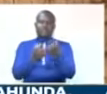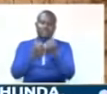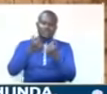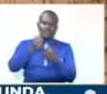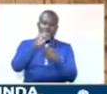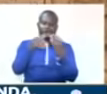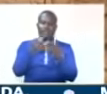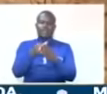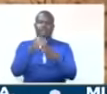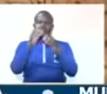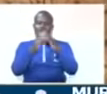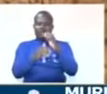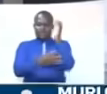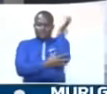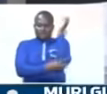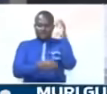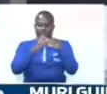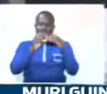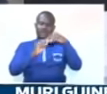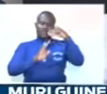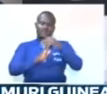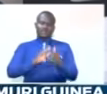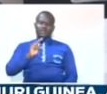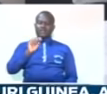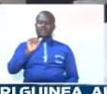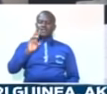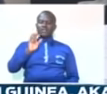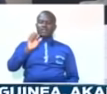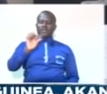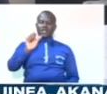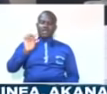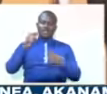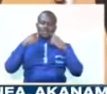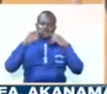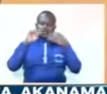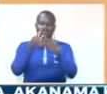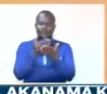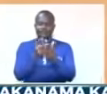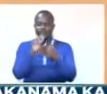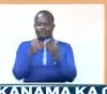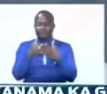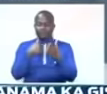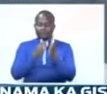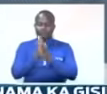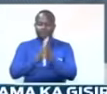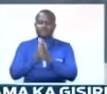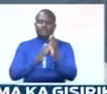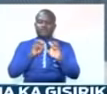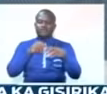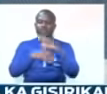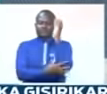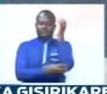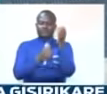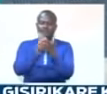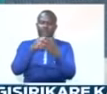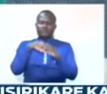byiciro by'ubukene. Umuyobozi mukuru w'iki kigo nyina wa Gaga Claudine arasaba abaturage kugira umuhate wo kwikura mu bukene babifashijwemo na